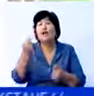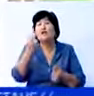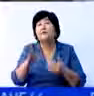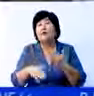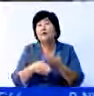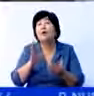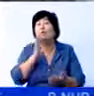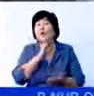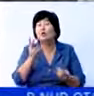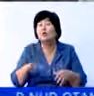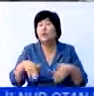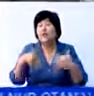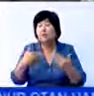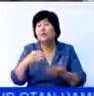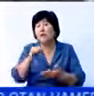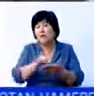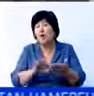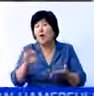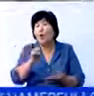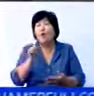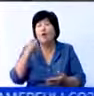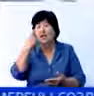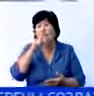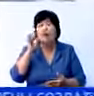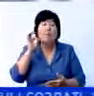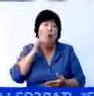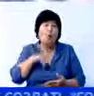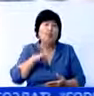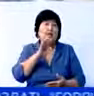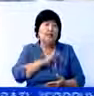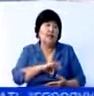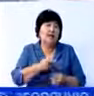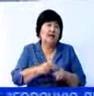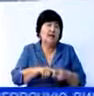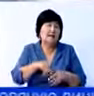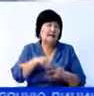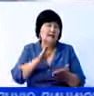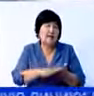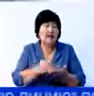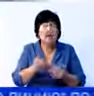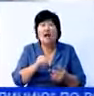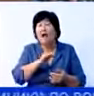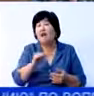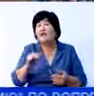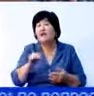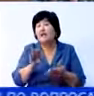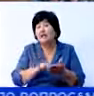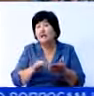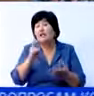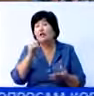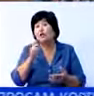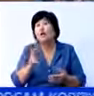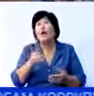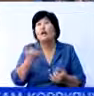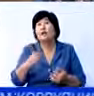матерям». Нужно выложить пост в Инстаграме о личном опыте использования услуги ProActive, а также зарегистрироваться на официальной странице ЦОНа.